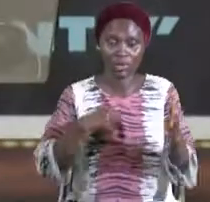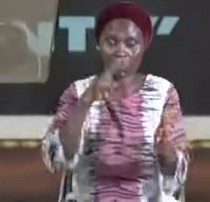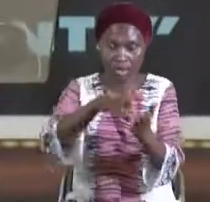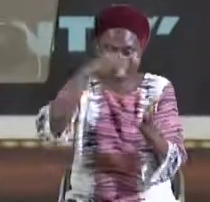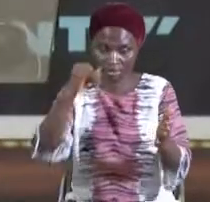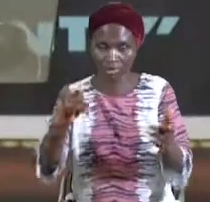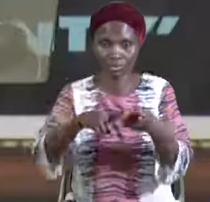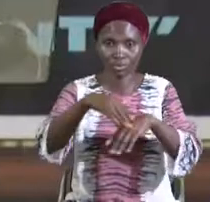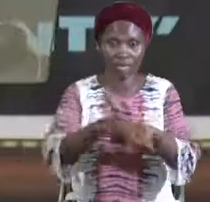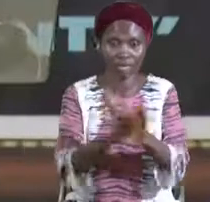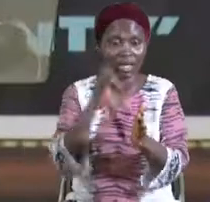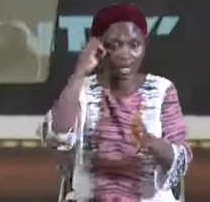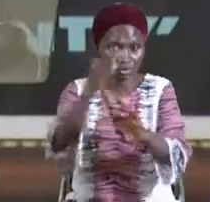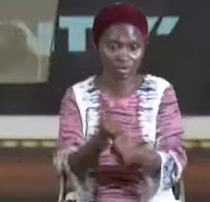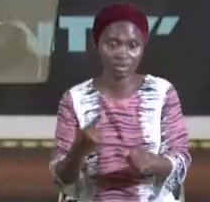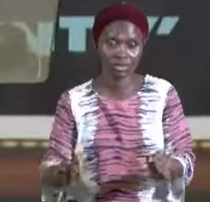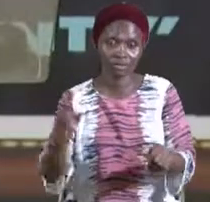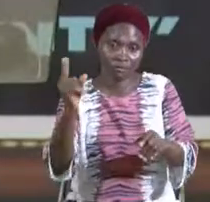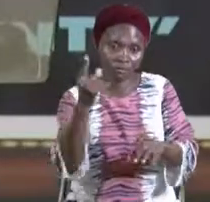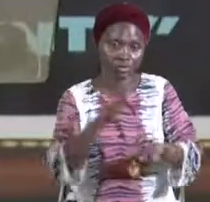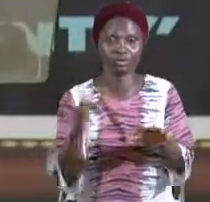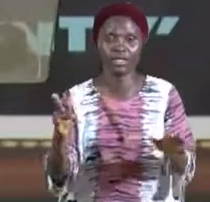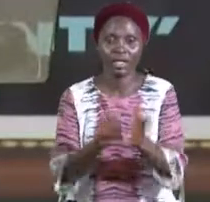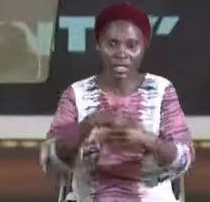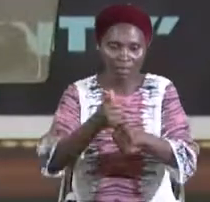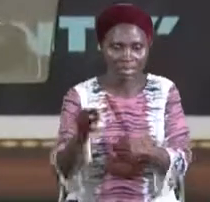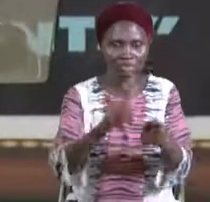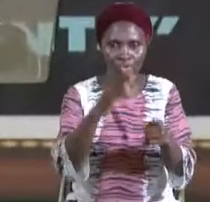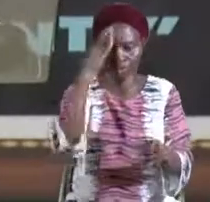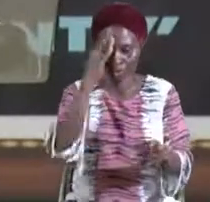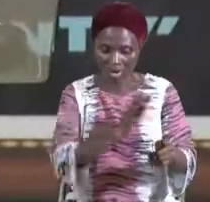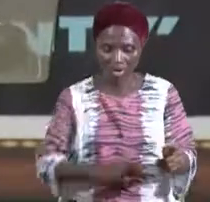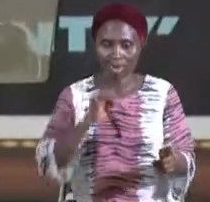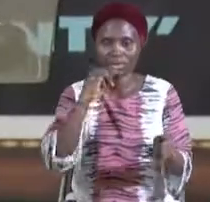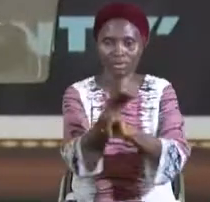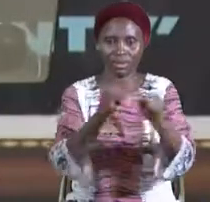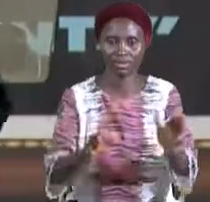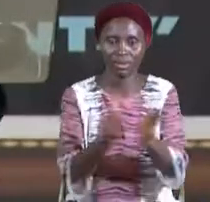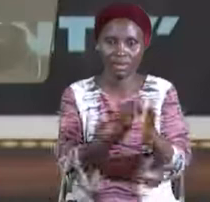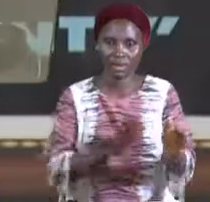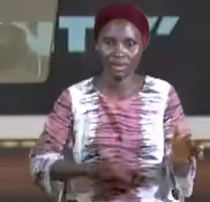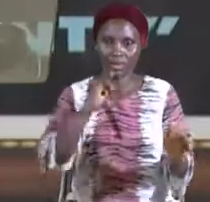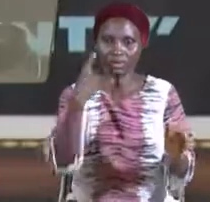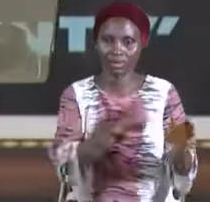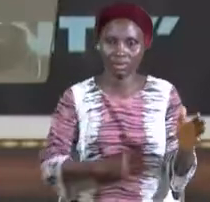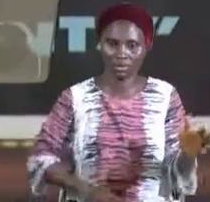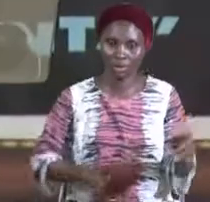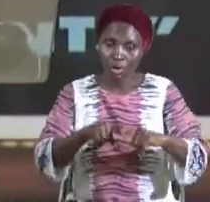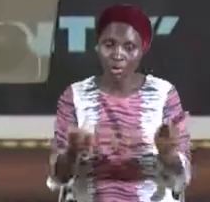première touche qui les a sauvés, qui les a amenés à connaître Christ en tant que sauveur. Christ est Seigneur.